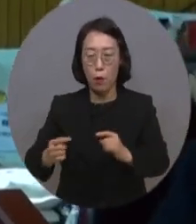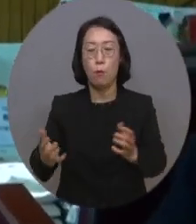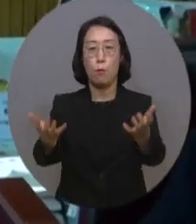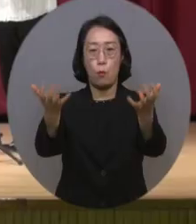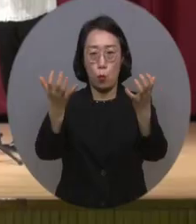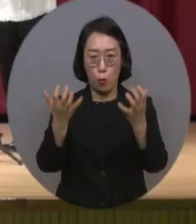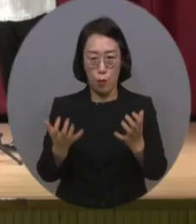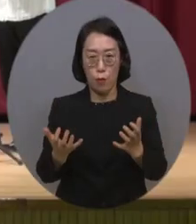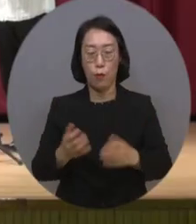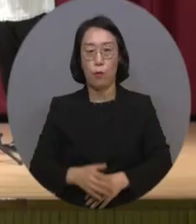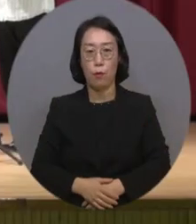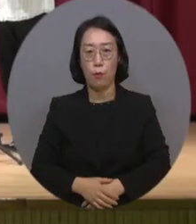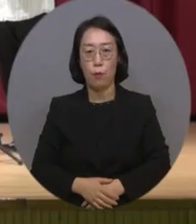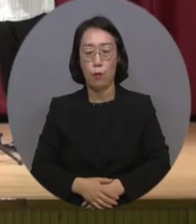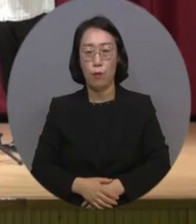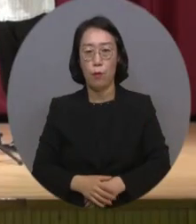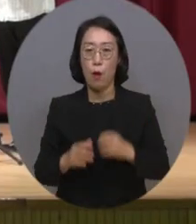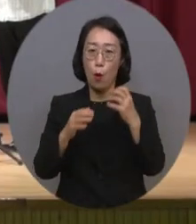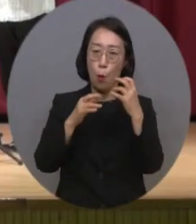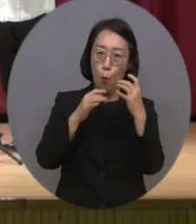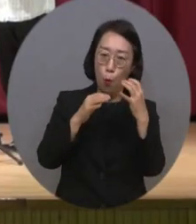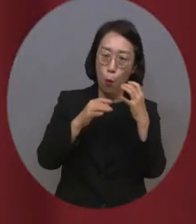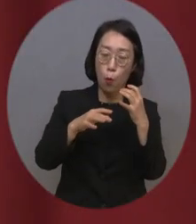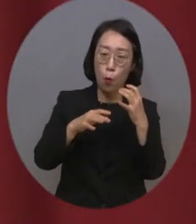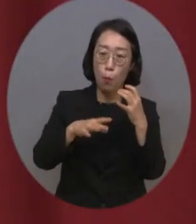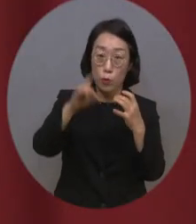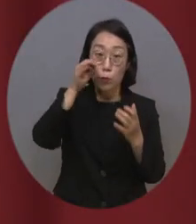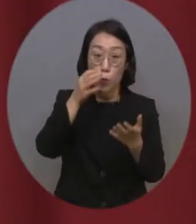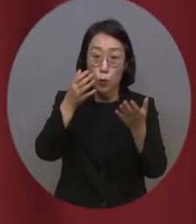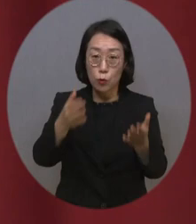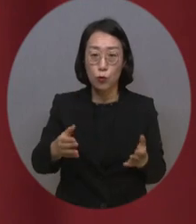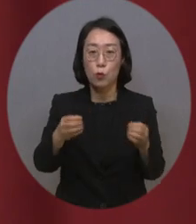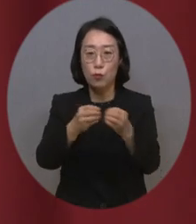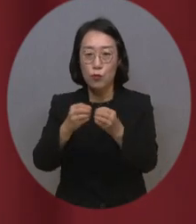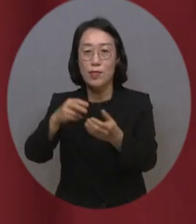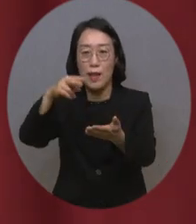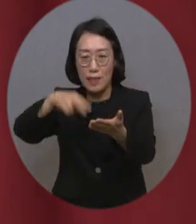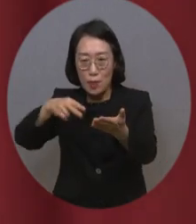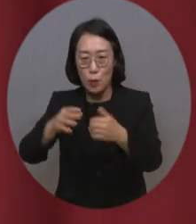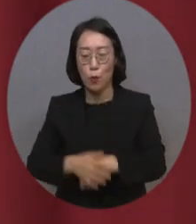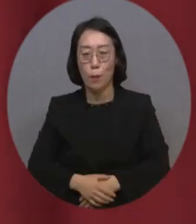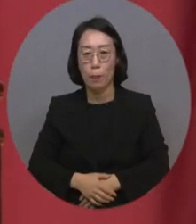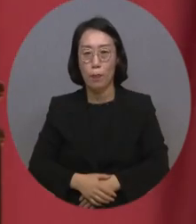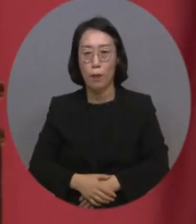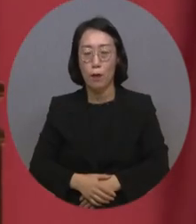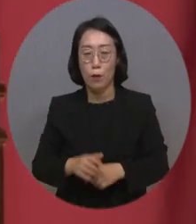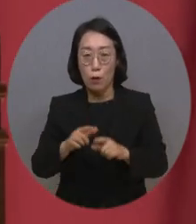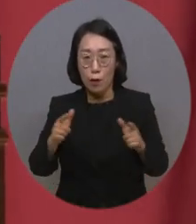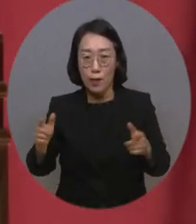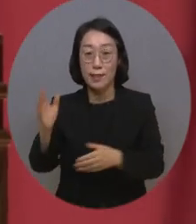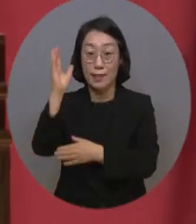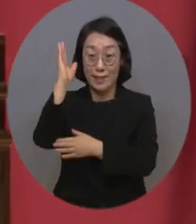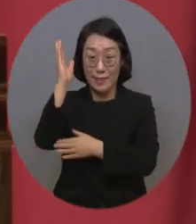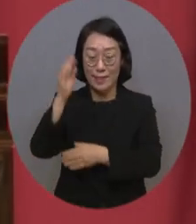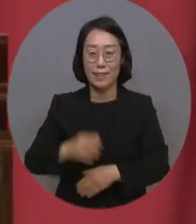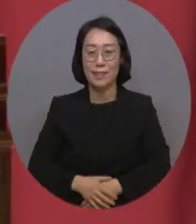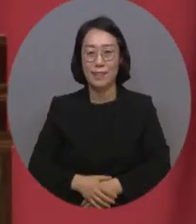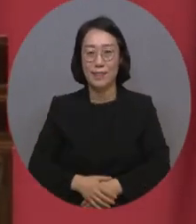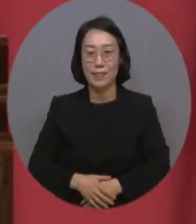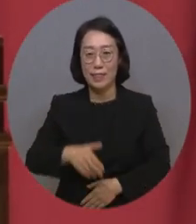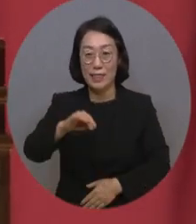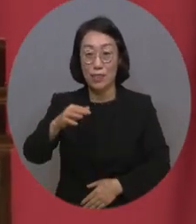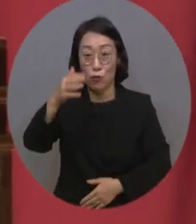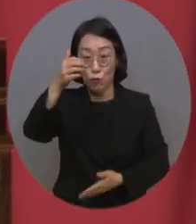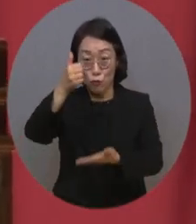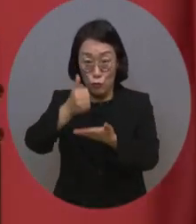오카리나 연주를 시작으로 시낭송과 최규화 지회장에 대해서와 송기섭 충청군수